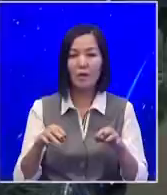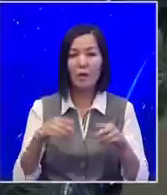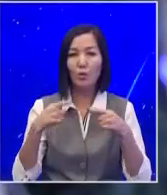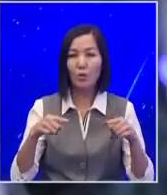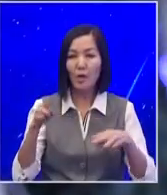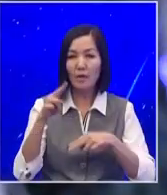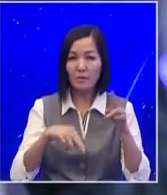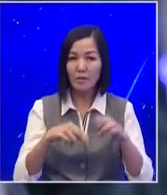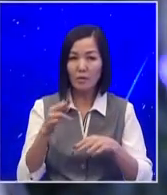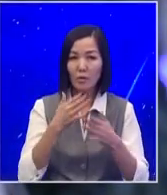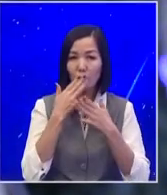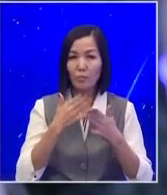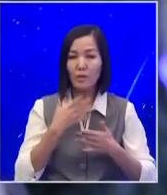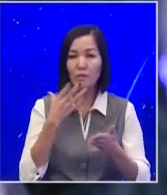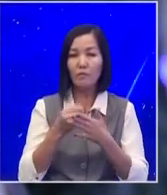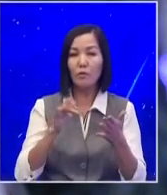архитектура. Любить свой город,